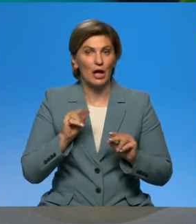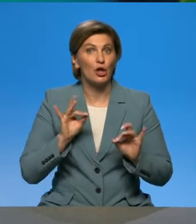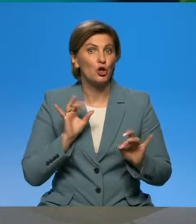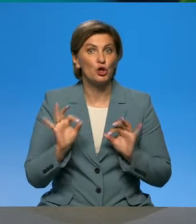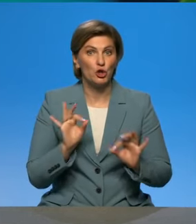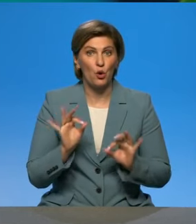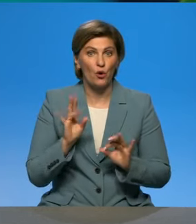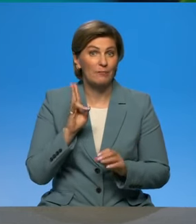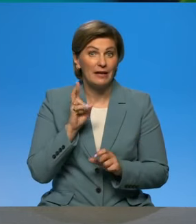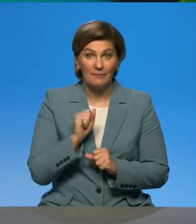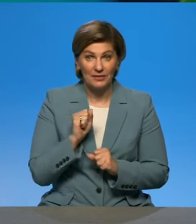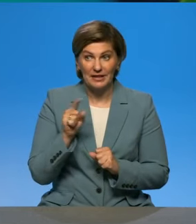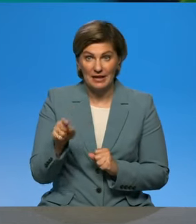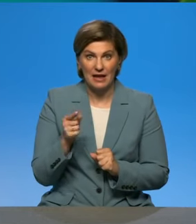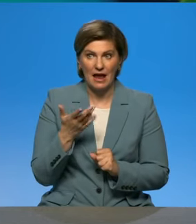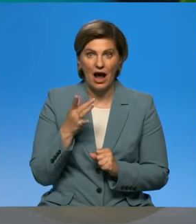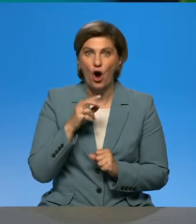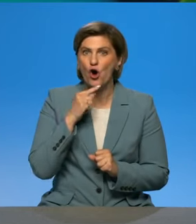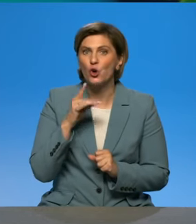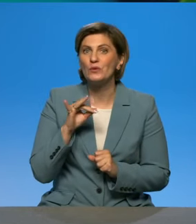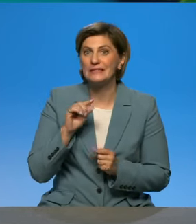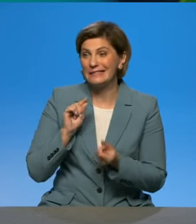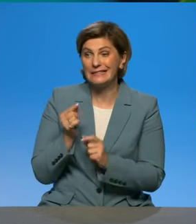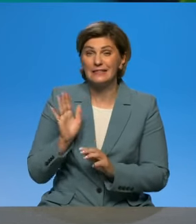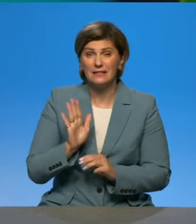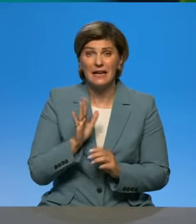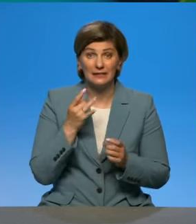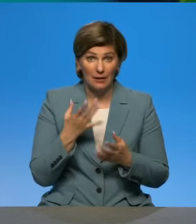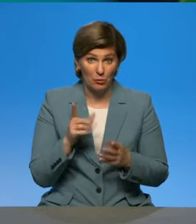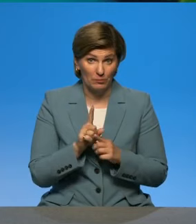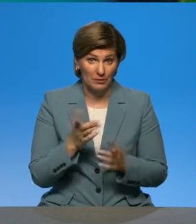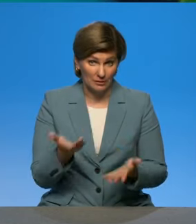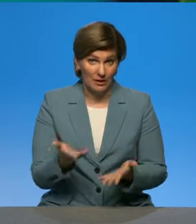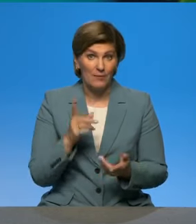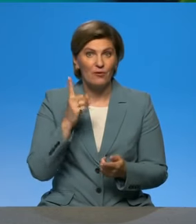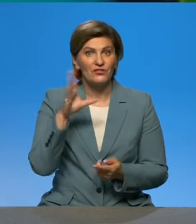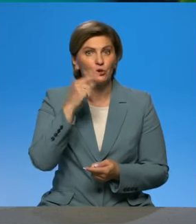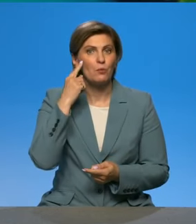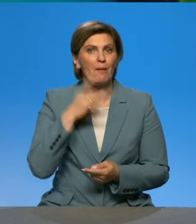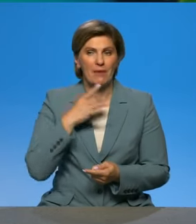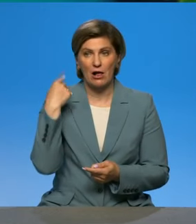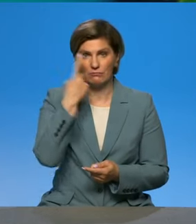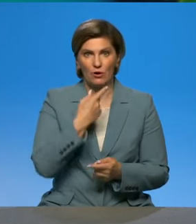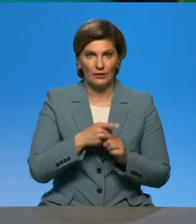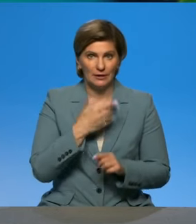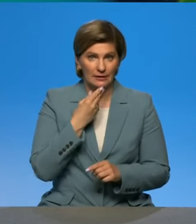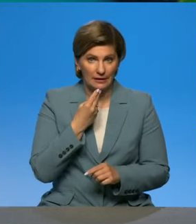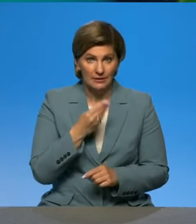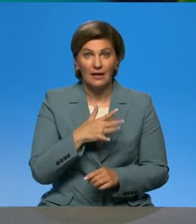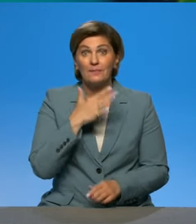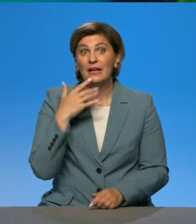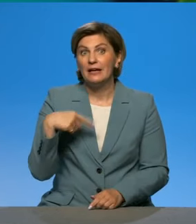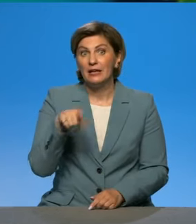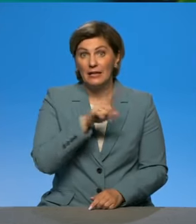так, белая раса самая красивая. Угу. И это в большей степени из-за незнания. Достаточно много людей, которые и